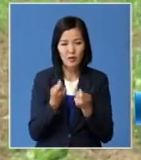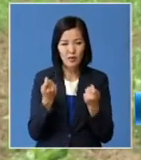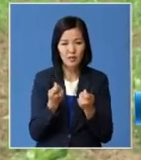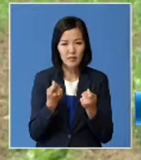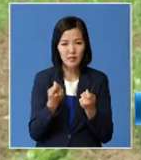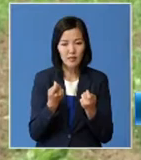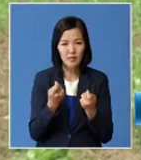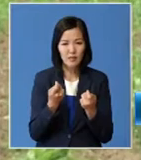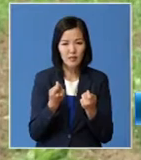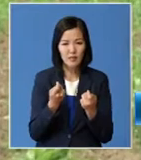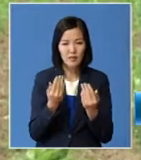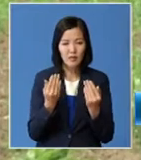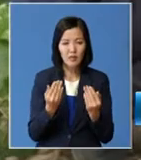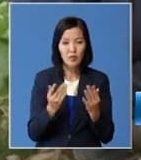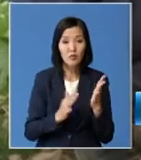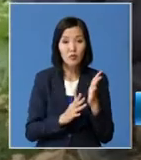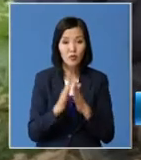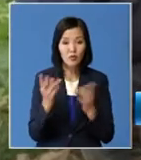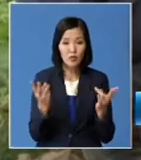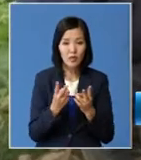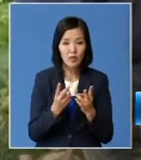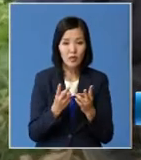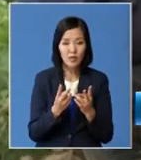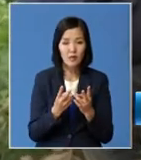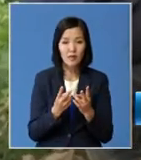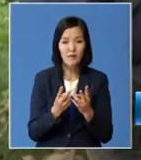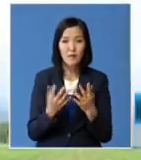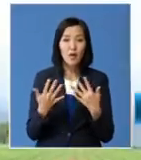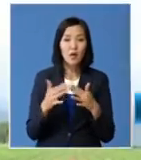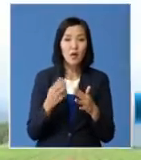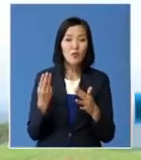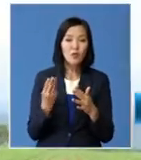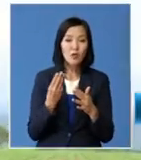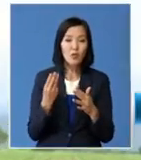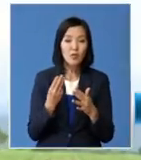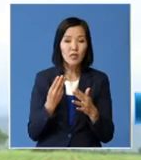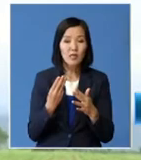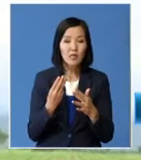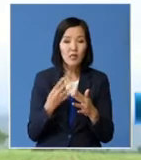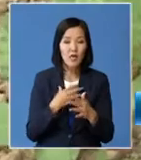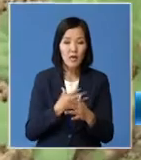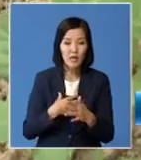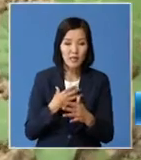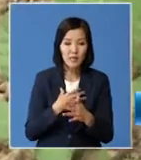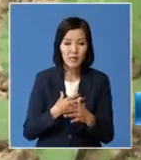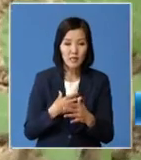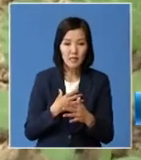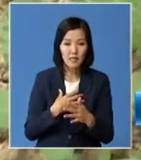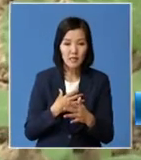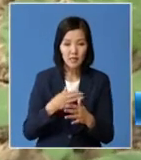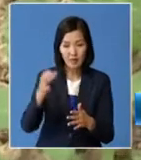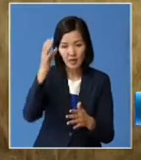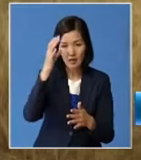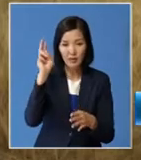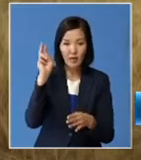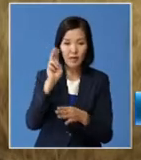кәпкенге көтерілу керек еді енді. Нәпақасын жерден терген диқан қауымын алаңдатқан мәселе бойынша ізденіп ғалымдарға бардық.